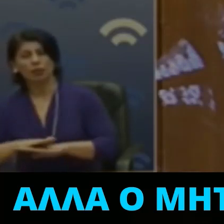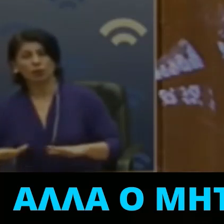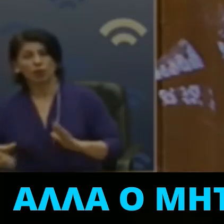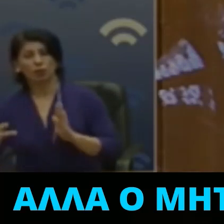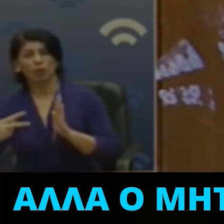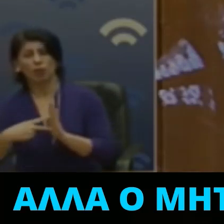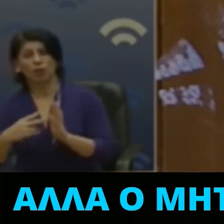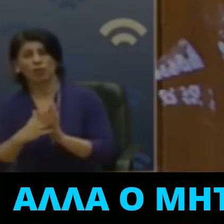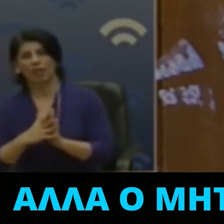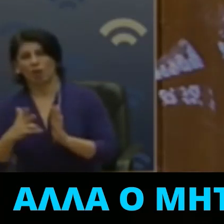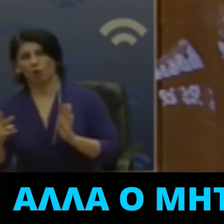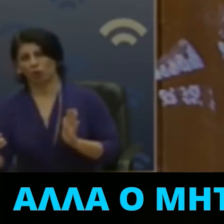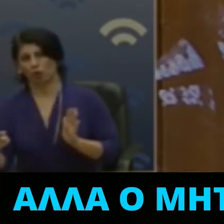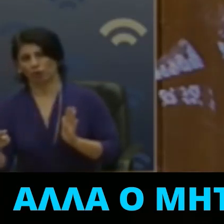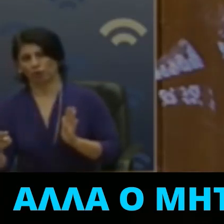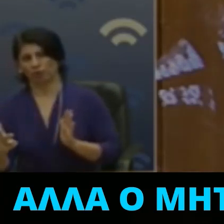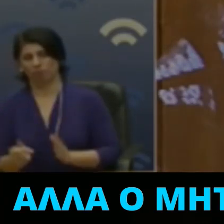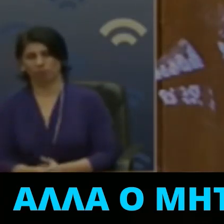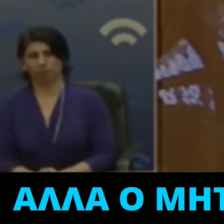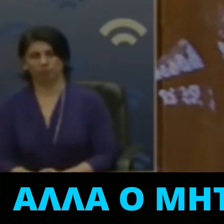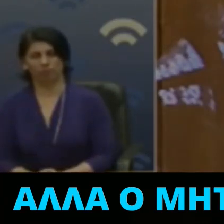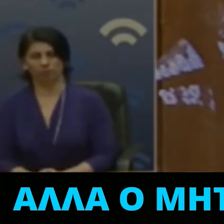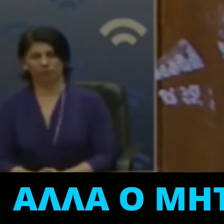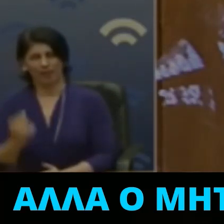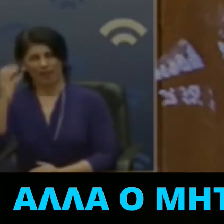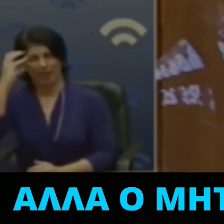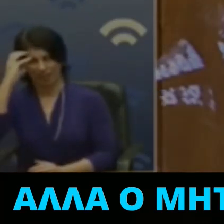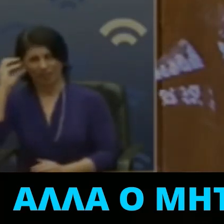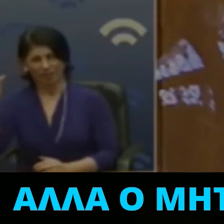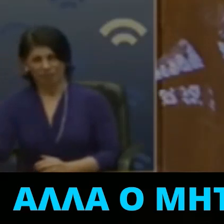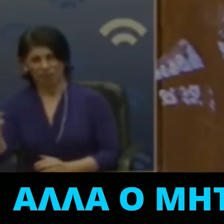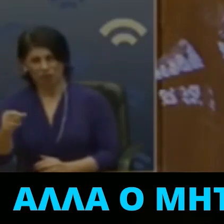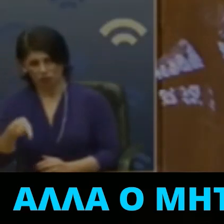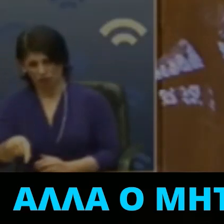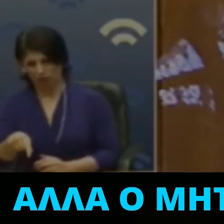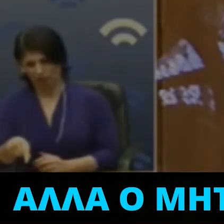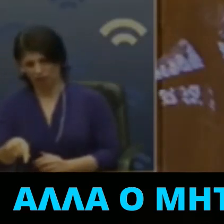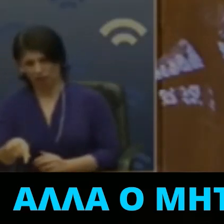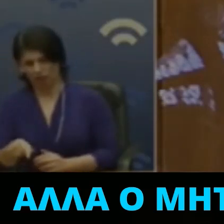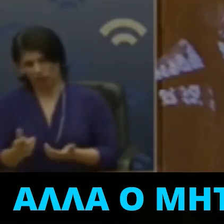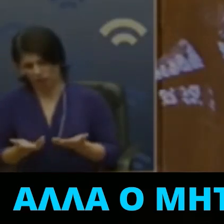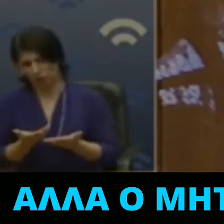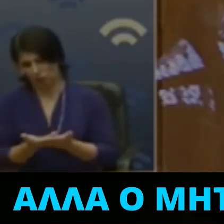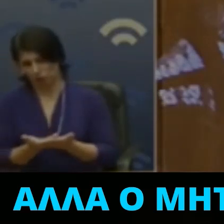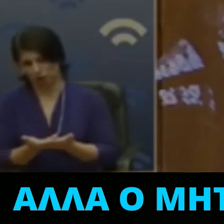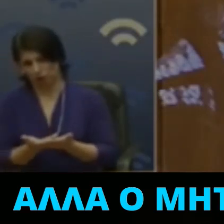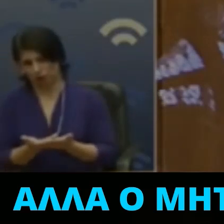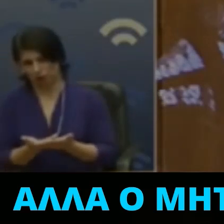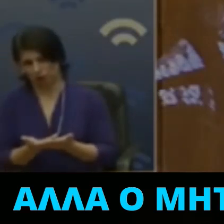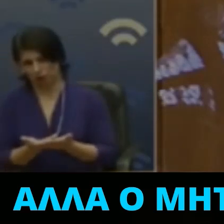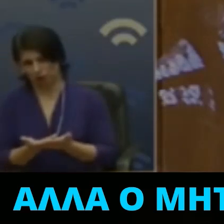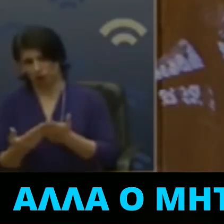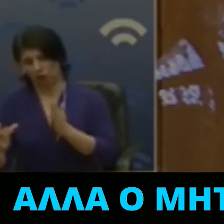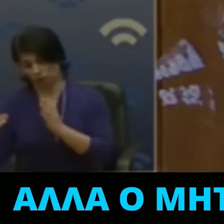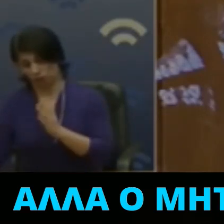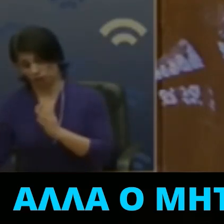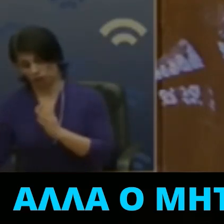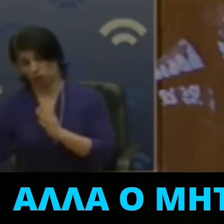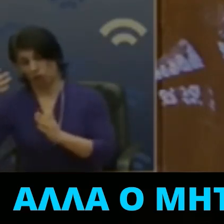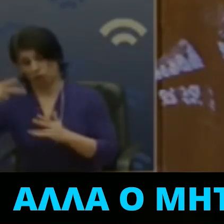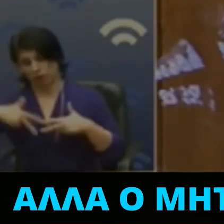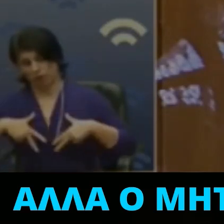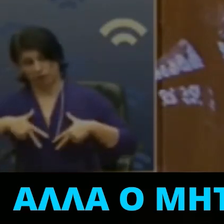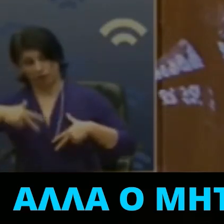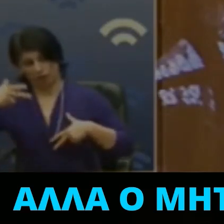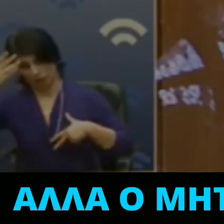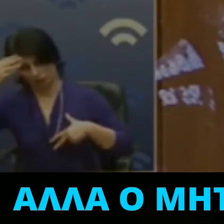2018. Θέλω να θυμίσω βέβαια ότι και σε αυτό το σχήμα, το οποίο ήταν δημιούργημα της προηγούμενης κυβέρνησης, το οποίο